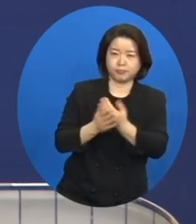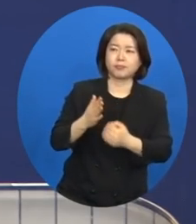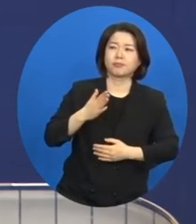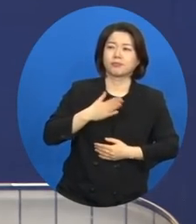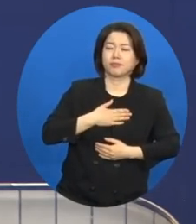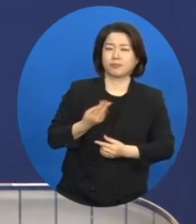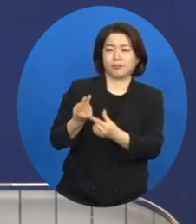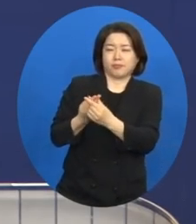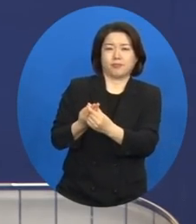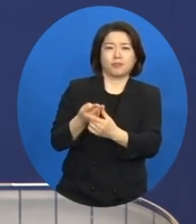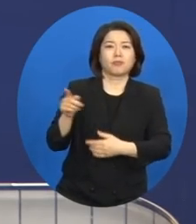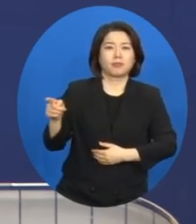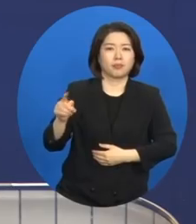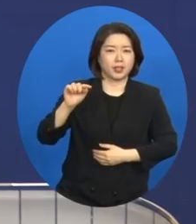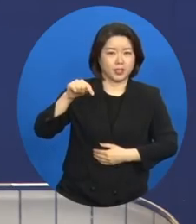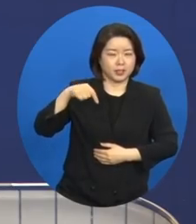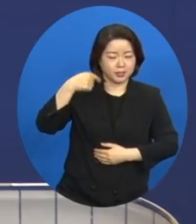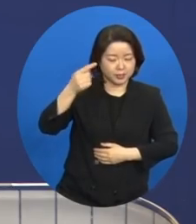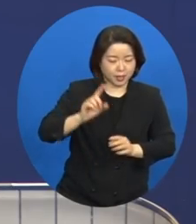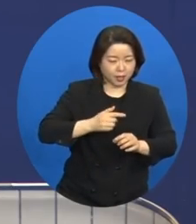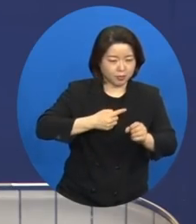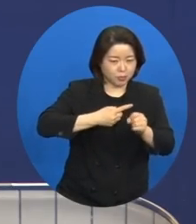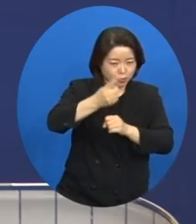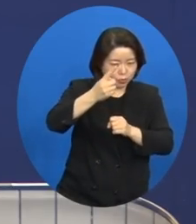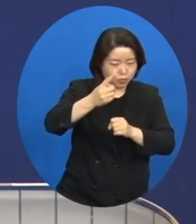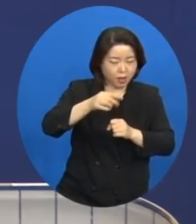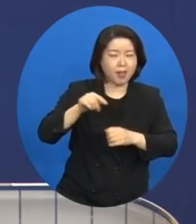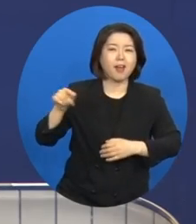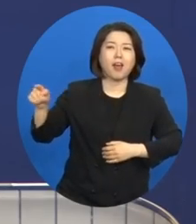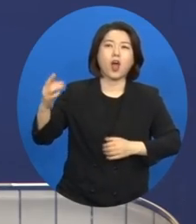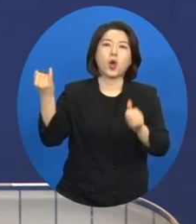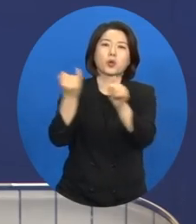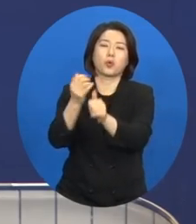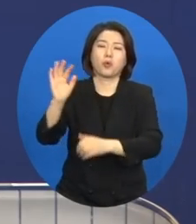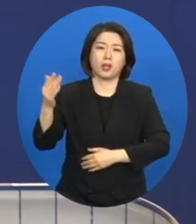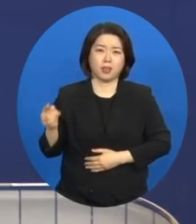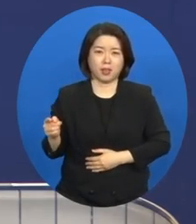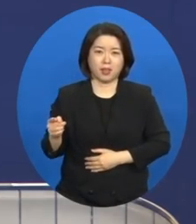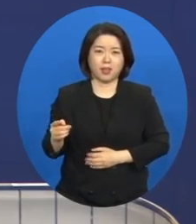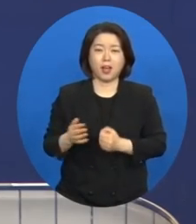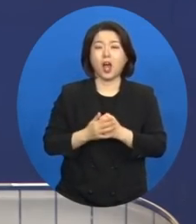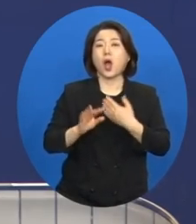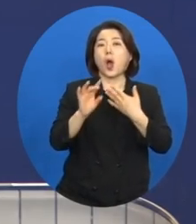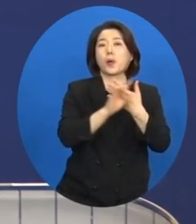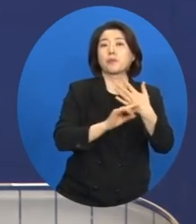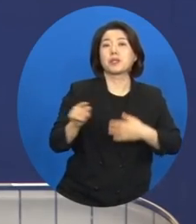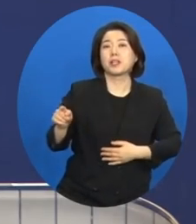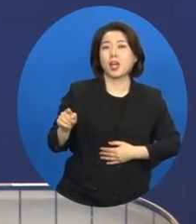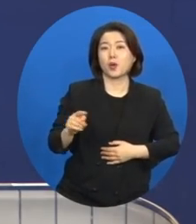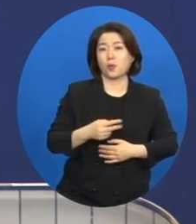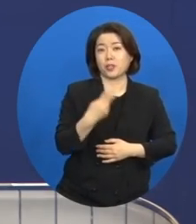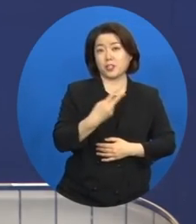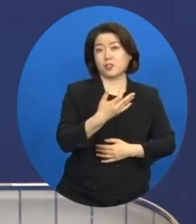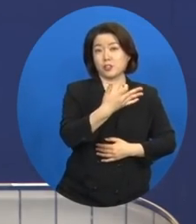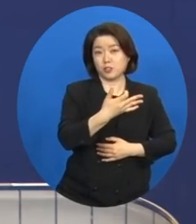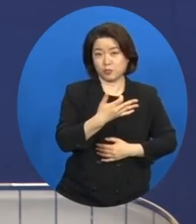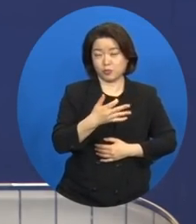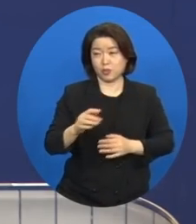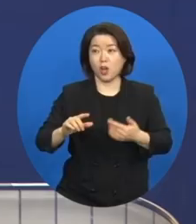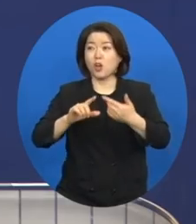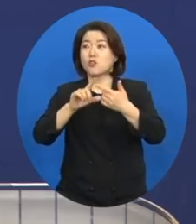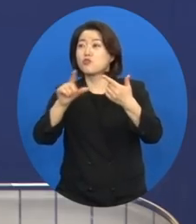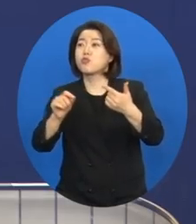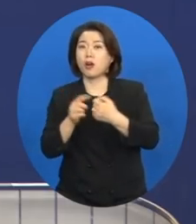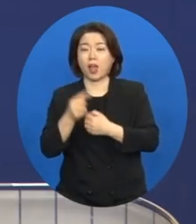짝이구나. 그 다음 해에 결혼을 하게 됩니다. 그래서 제가 그것을 핑계로 2019년 6월에 한국에 나온 것입니다.